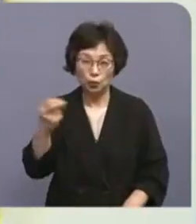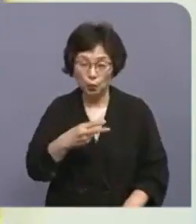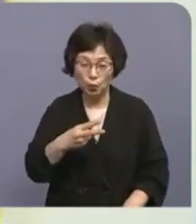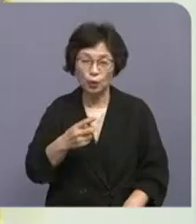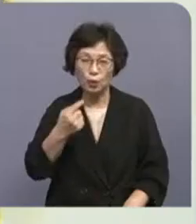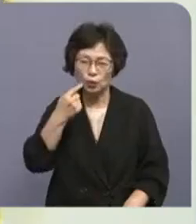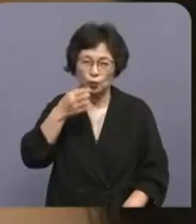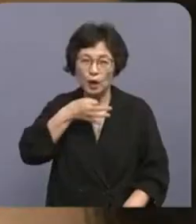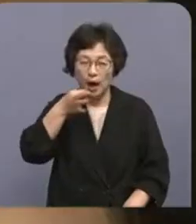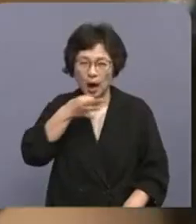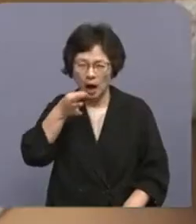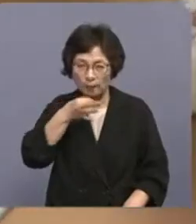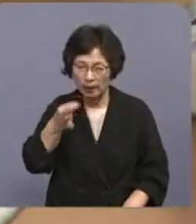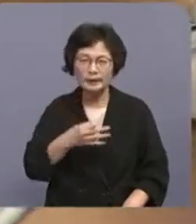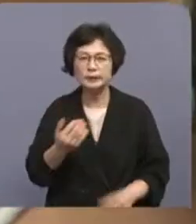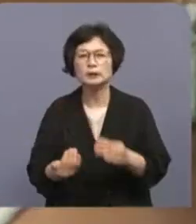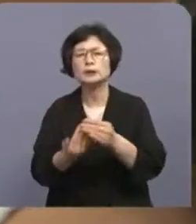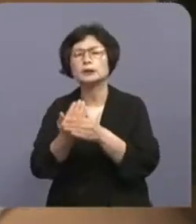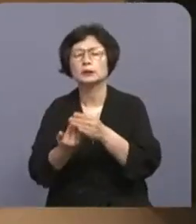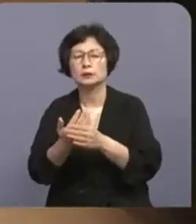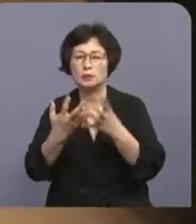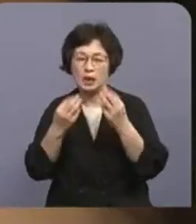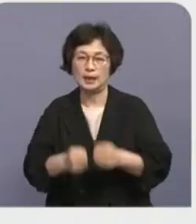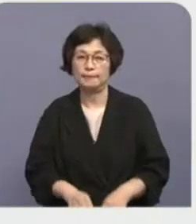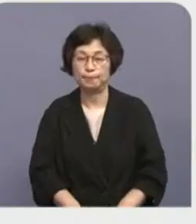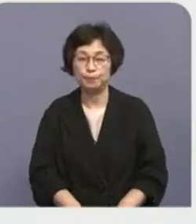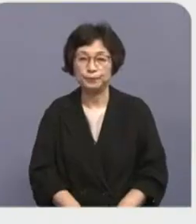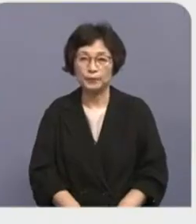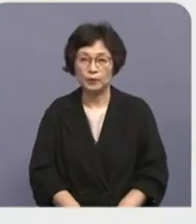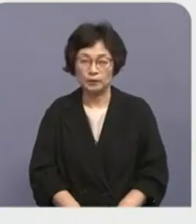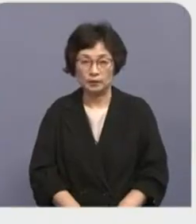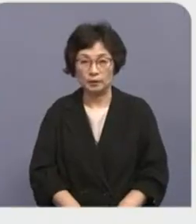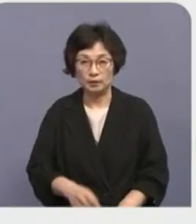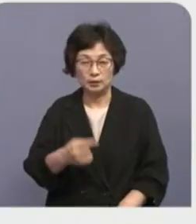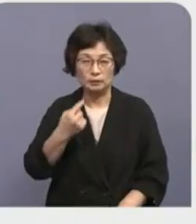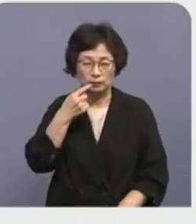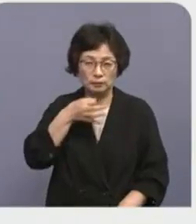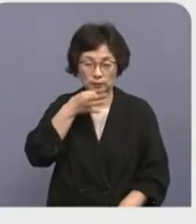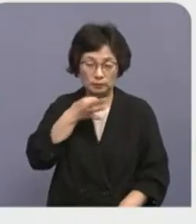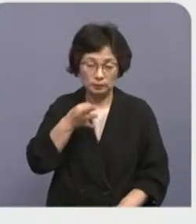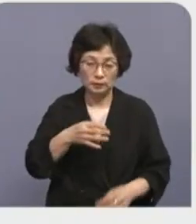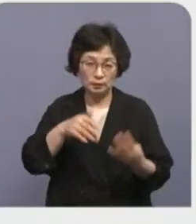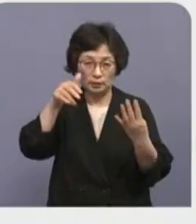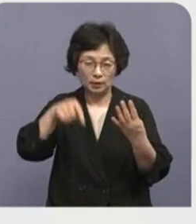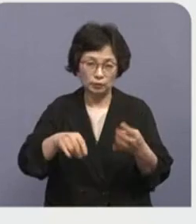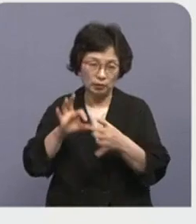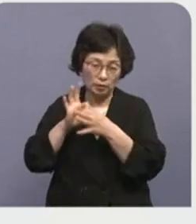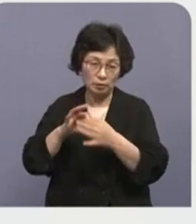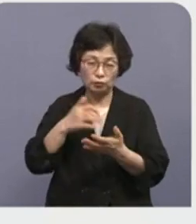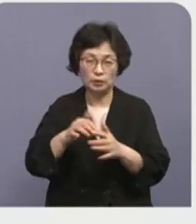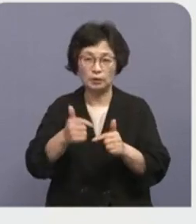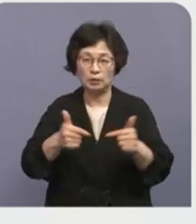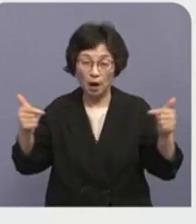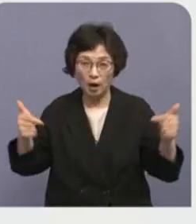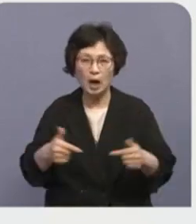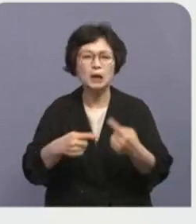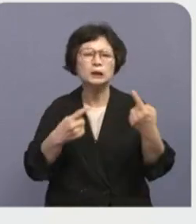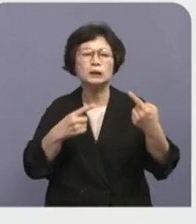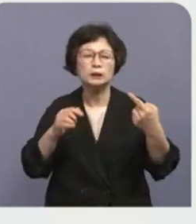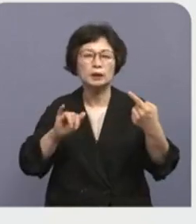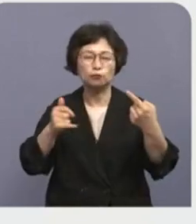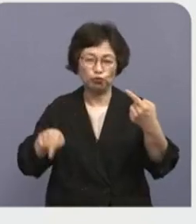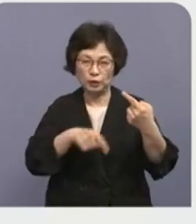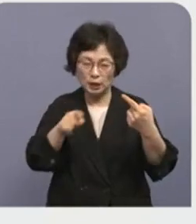여름 독감까지 기승을 부리고 있습니다. 인플루엔자 환자도 최근 4주 연속 오름세를 보여 외래 환자 1,000명당